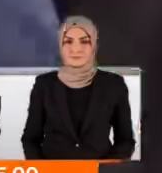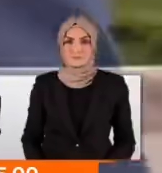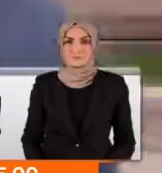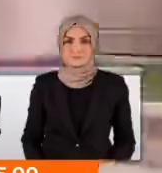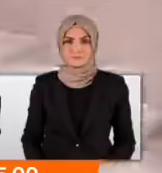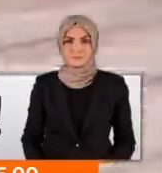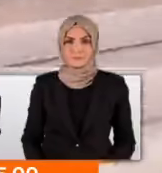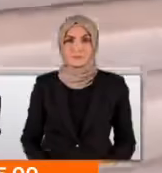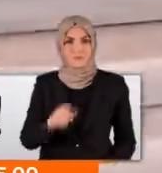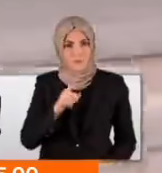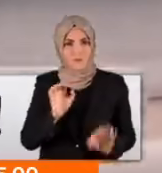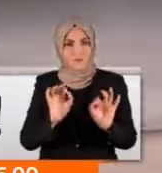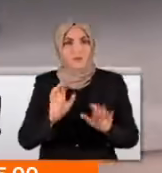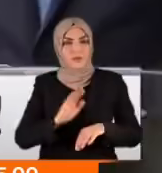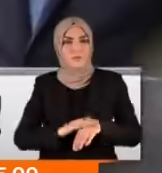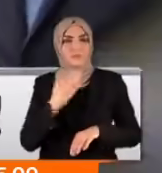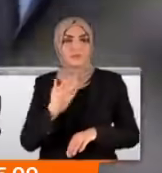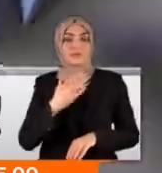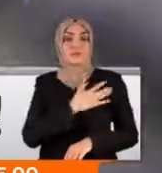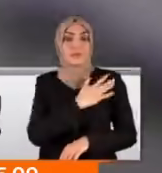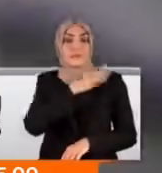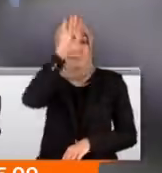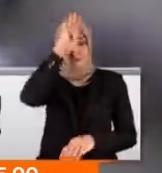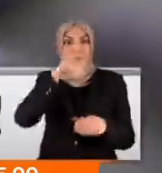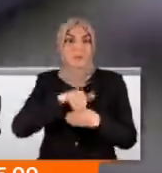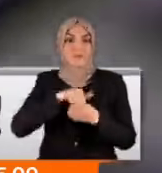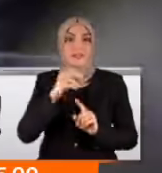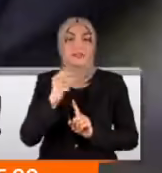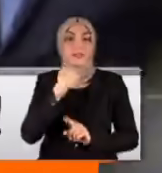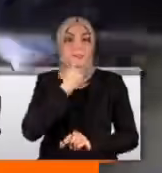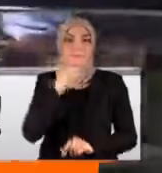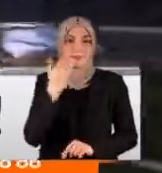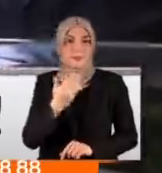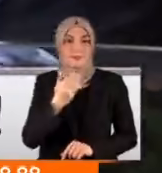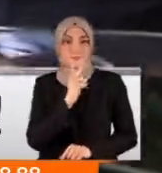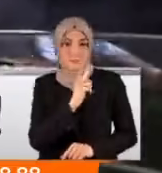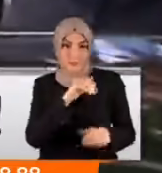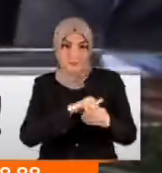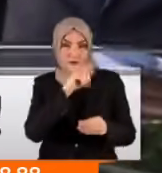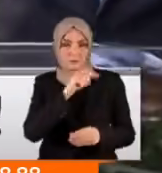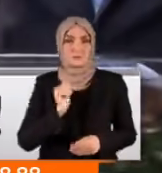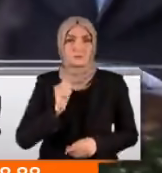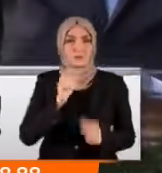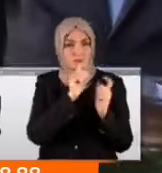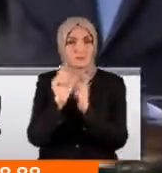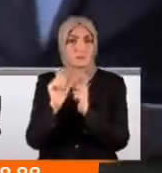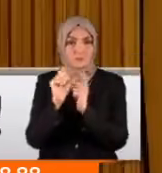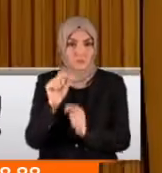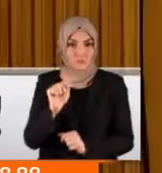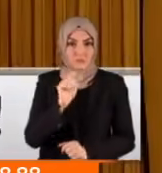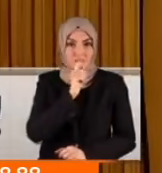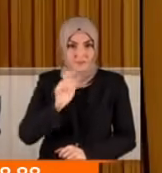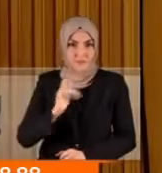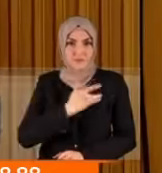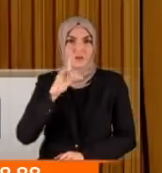böyle yaptı CHP İstanbul Milletvekili İlhan Kesici partisinin günlerdir sorduğu sorunun yanıtını canlı yayında